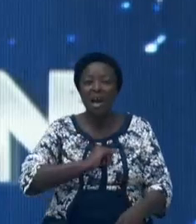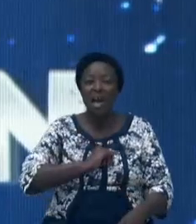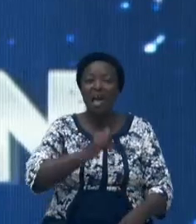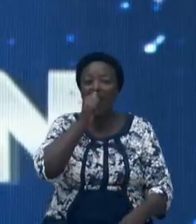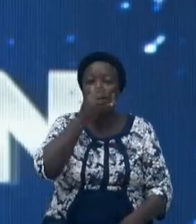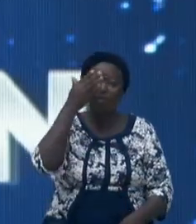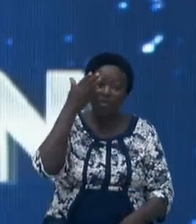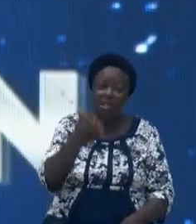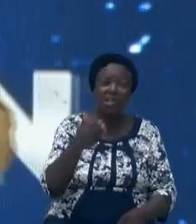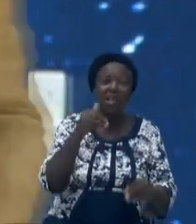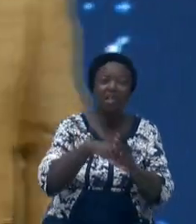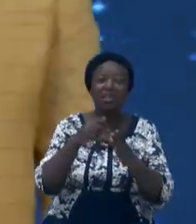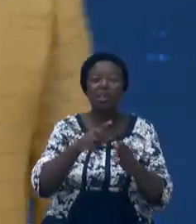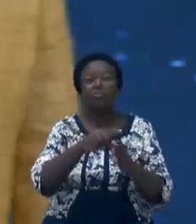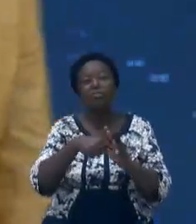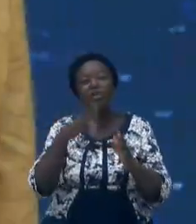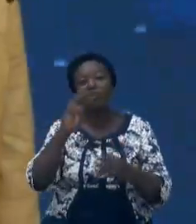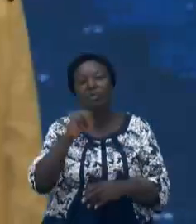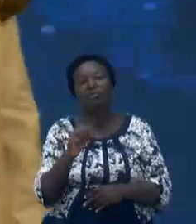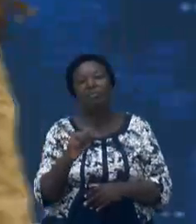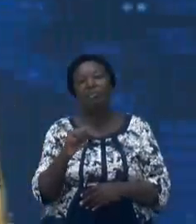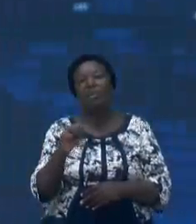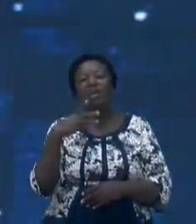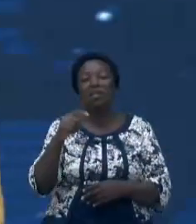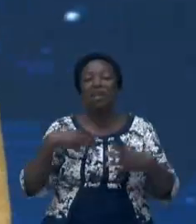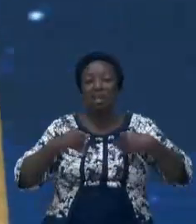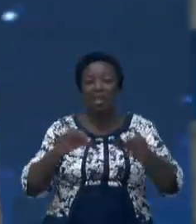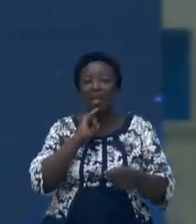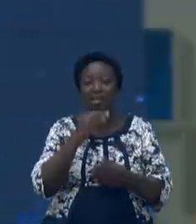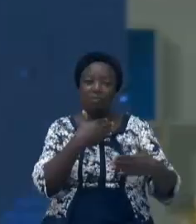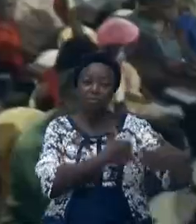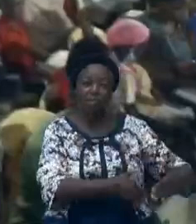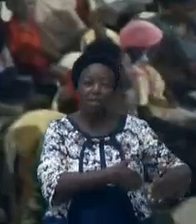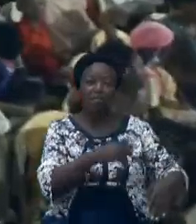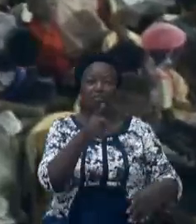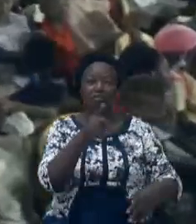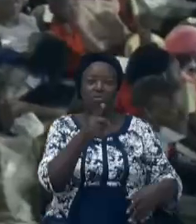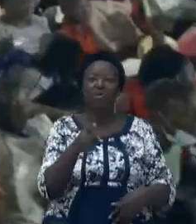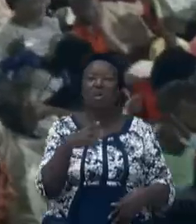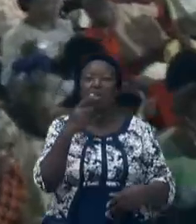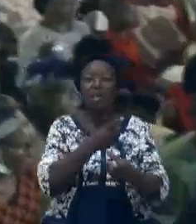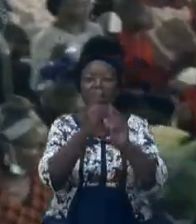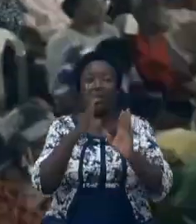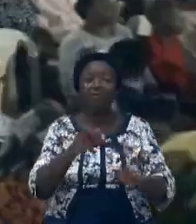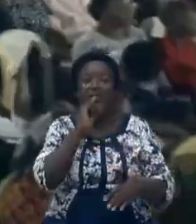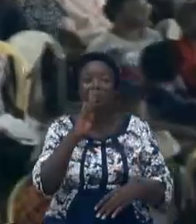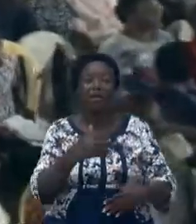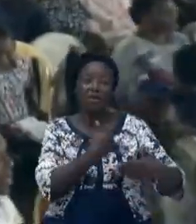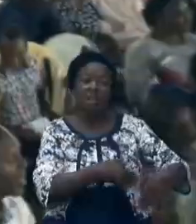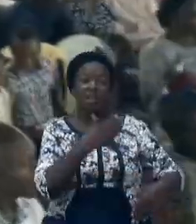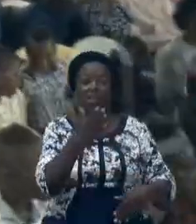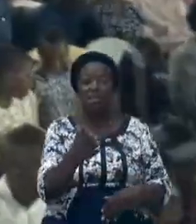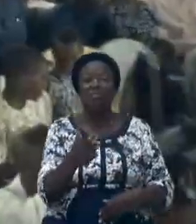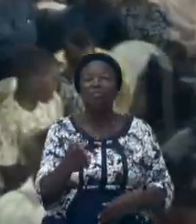là ils sont rassemblés à mon nom je suis là au milieu d'eux le guérissent en attaque côté